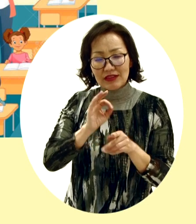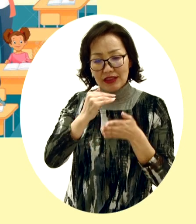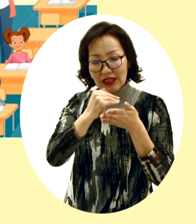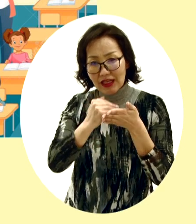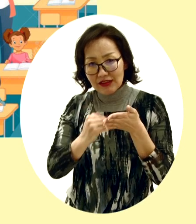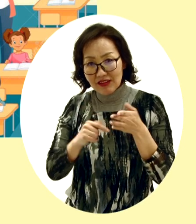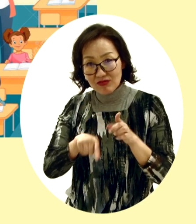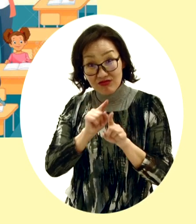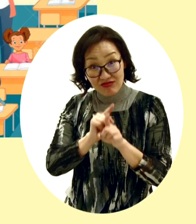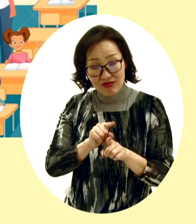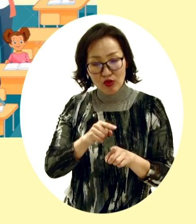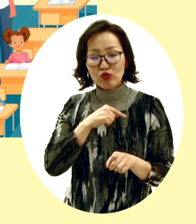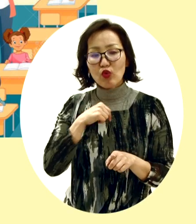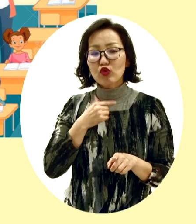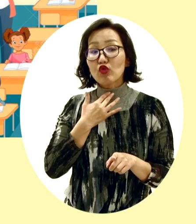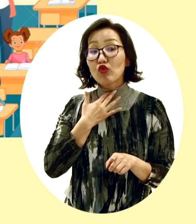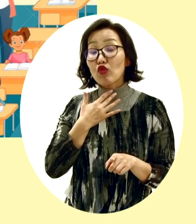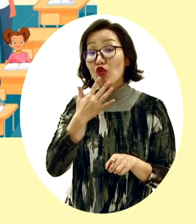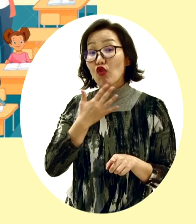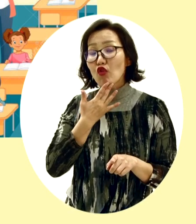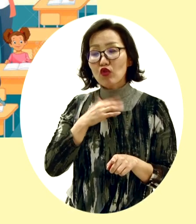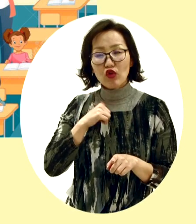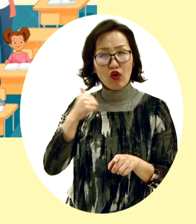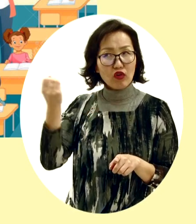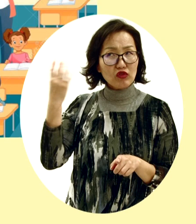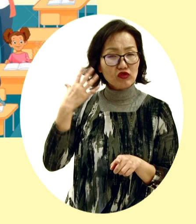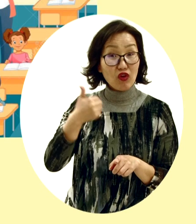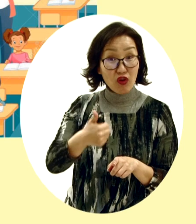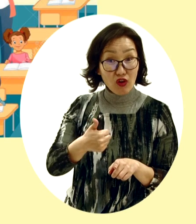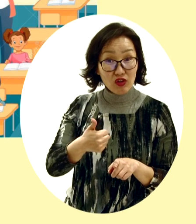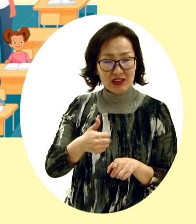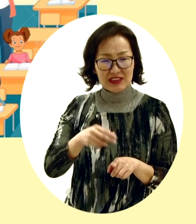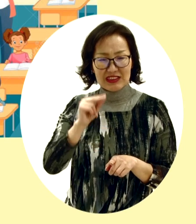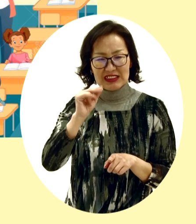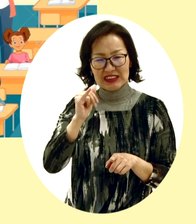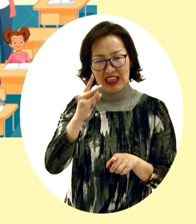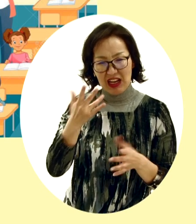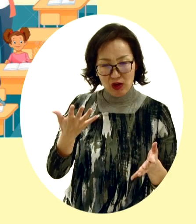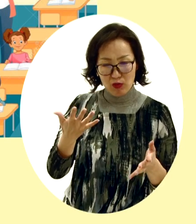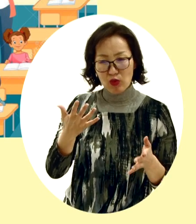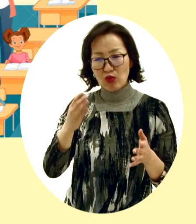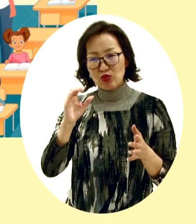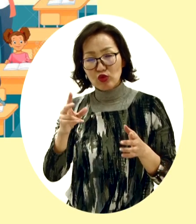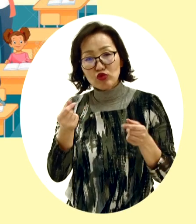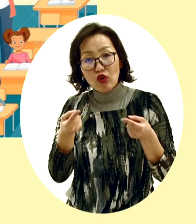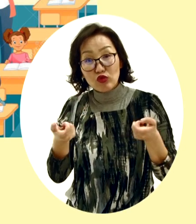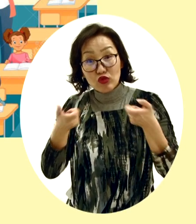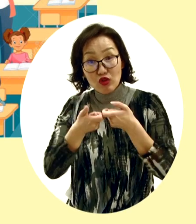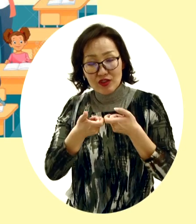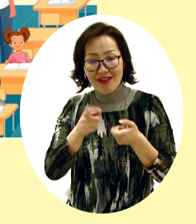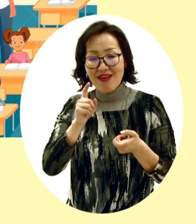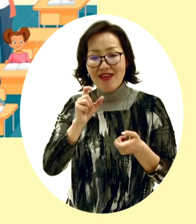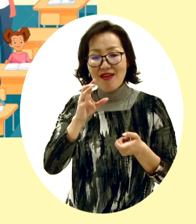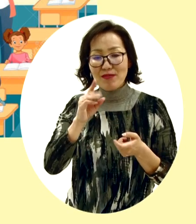дараалтай, дууны өнгөнд сонсголонтой, мөн чанга сулн тохирсон